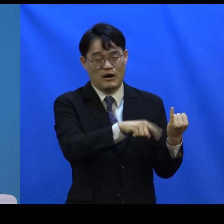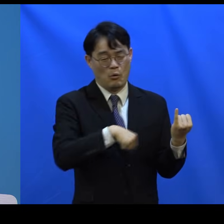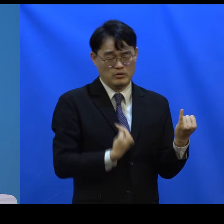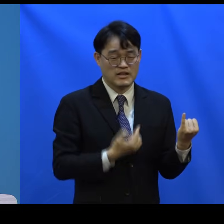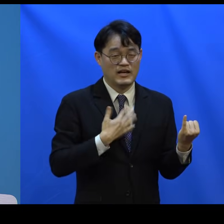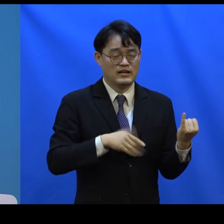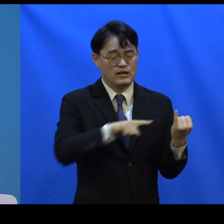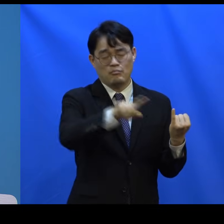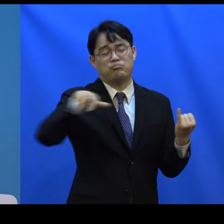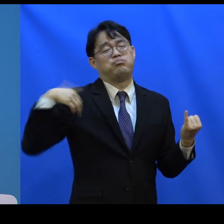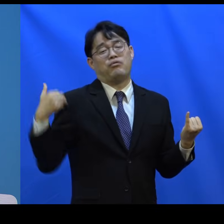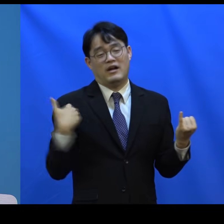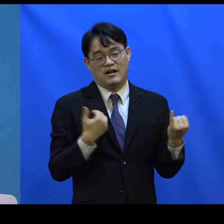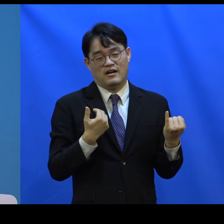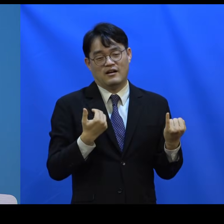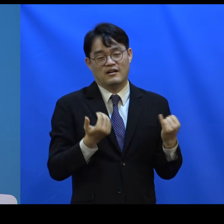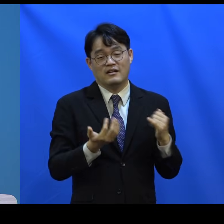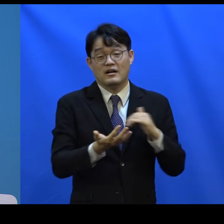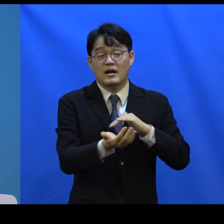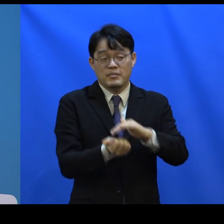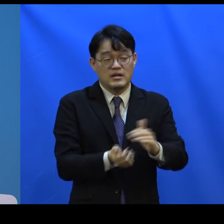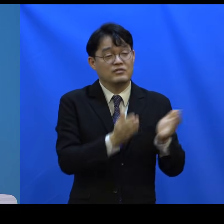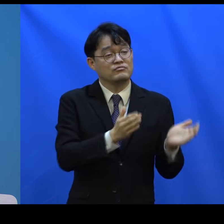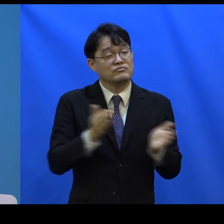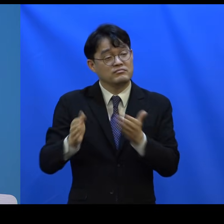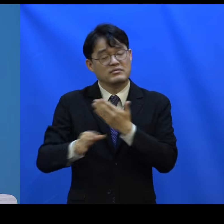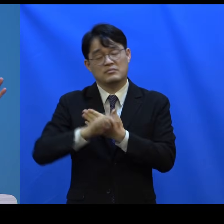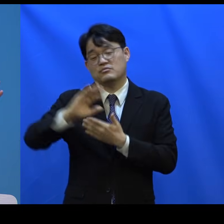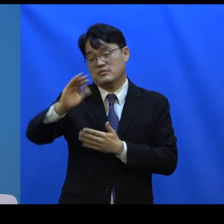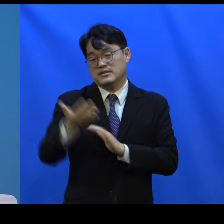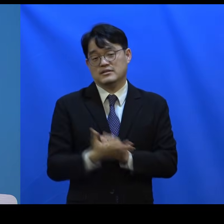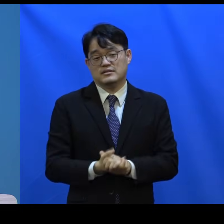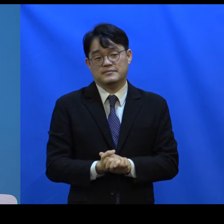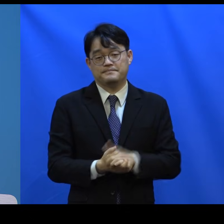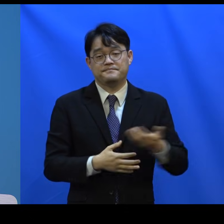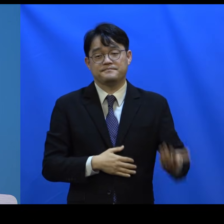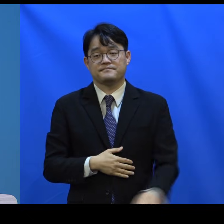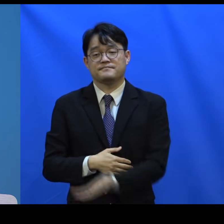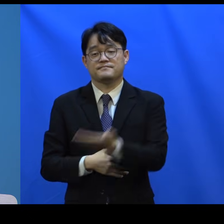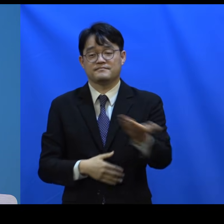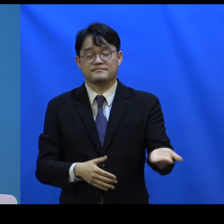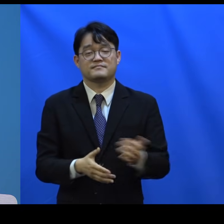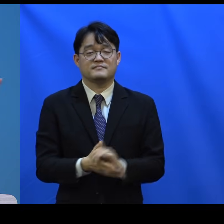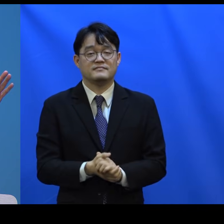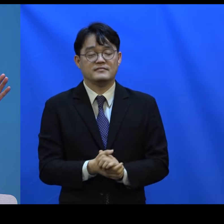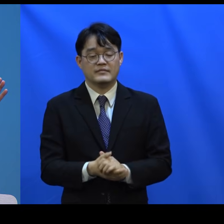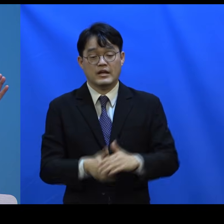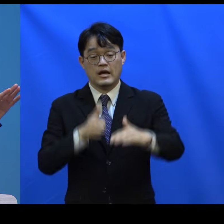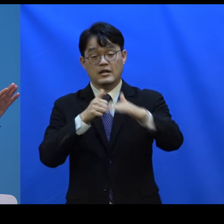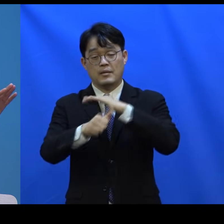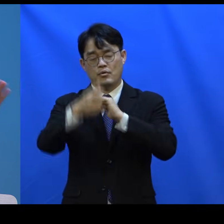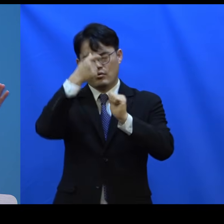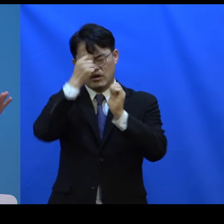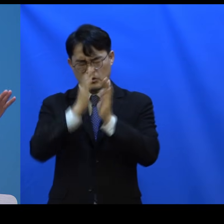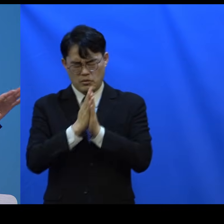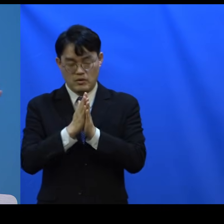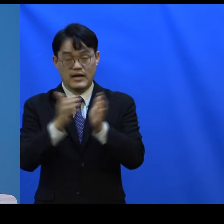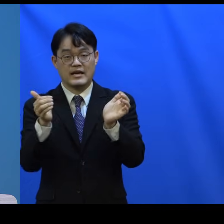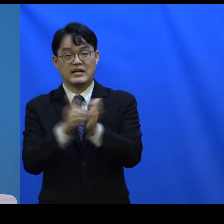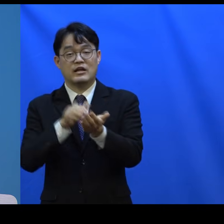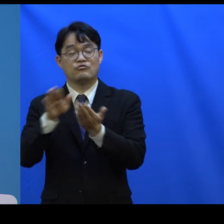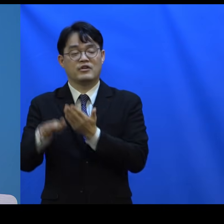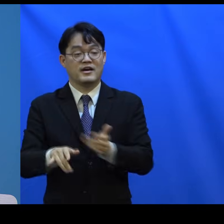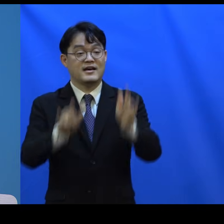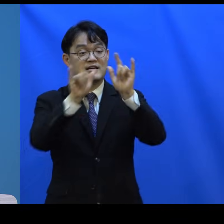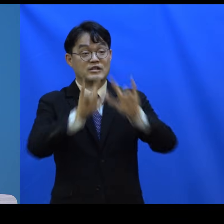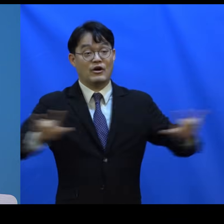여러분, 이게 준비 기도를 하셔야 돼요. 예? 이러면 기도 대표기도 끝나고 찬양이 나오잖아요.